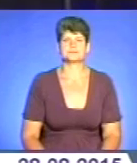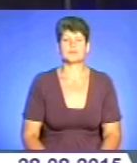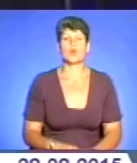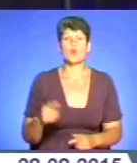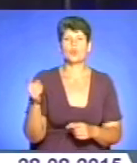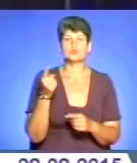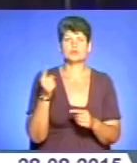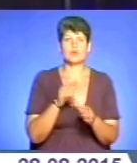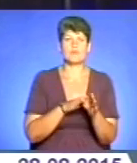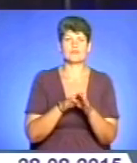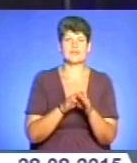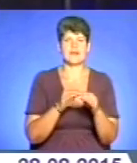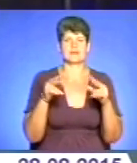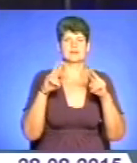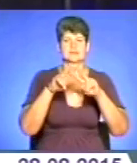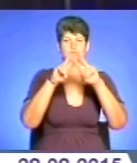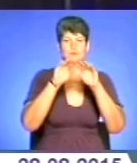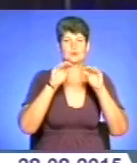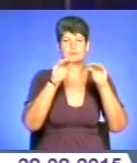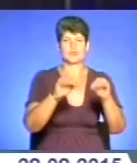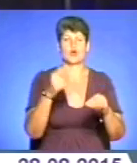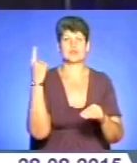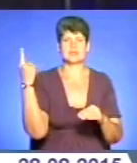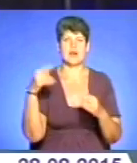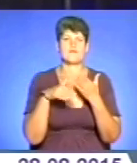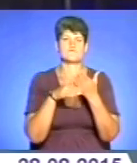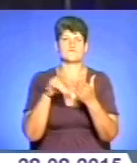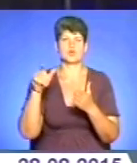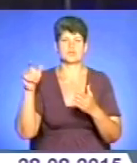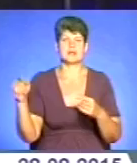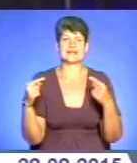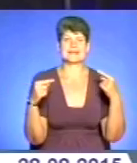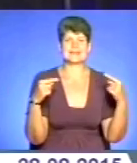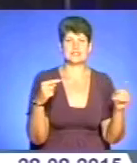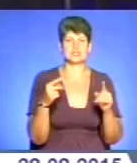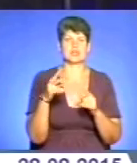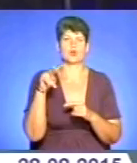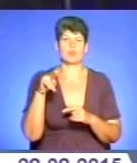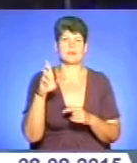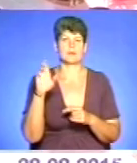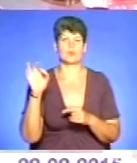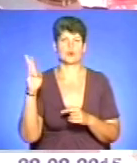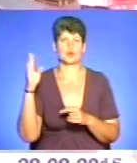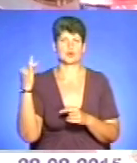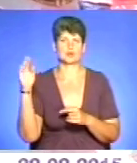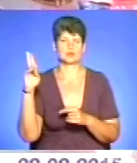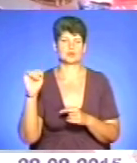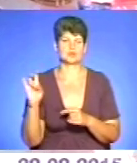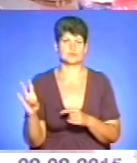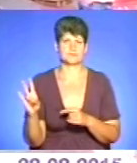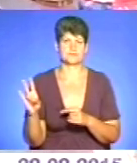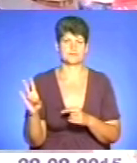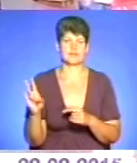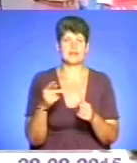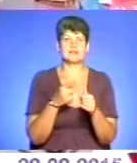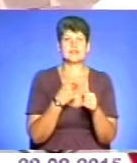Полі поповнили алеї зірок. Одна належить волонтерам, інша – дослідниці історії Тернополя Любомирі Бойцун. Визначав